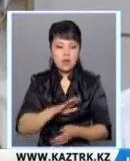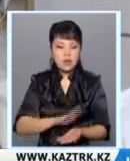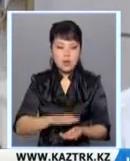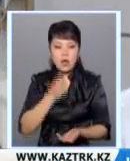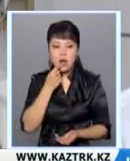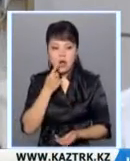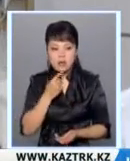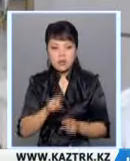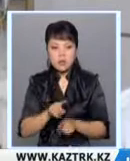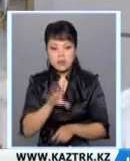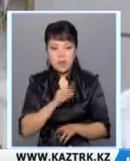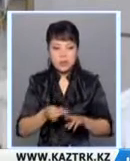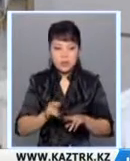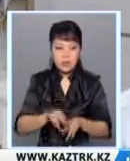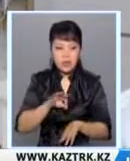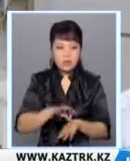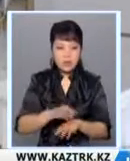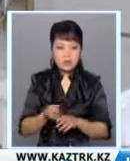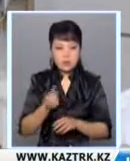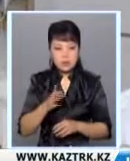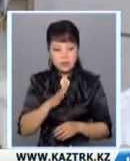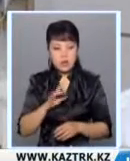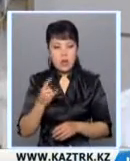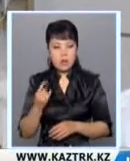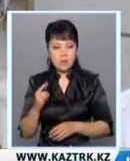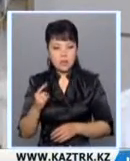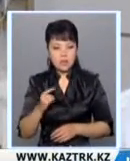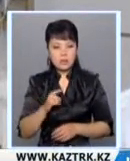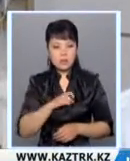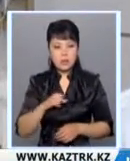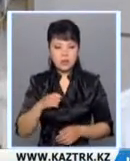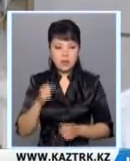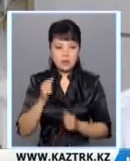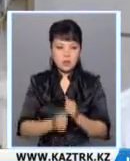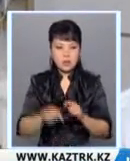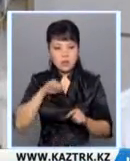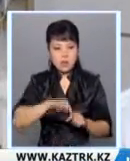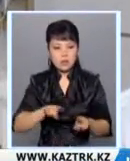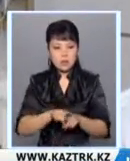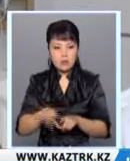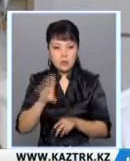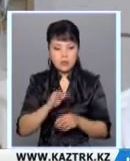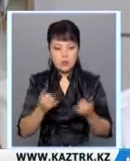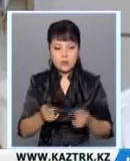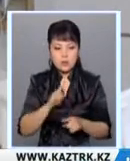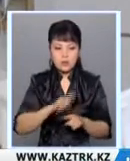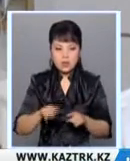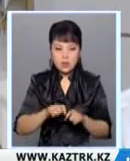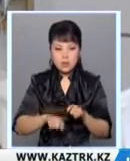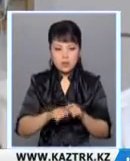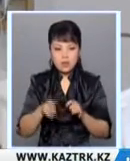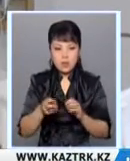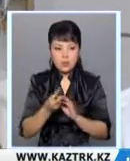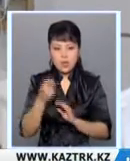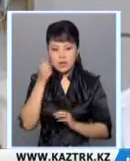қараймыз жылда 800 адамдарды. Баладарды біз жылда түгел қараймыз. Биылғы жылдан бастап, осы